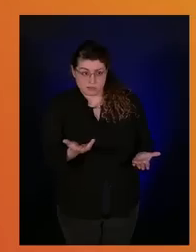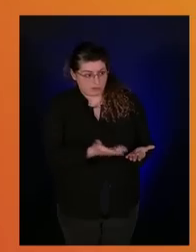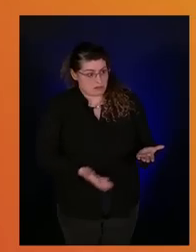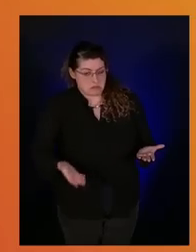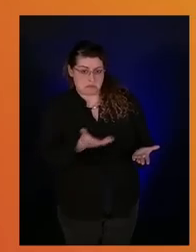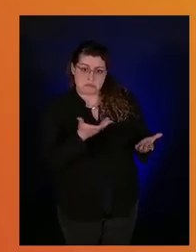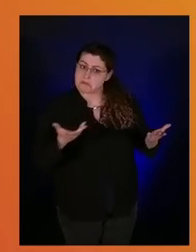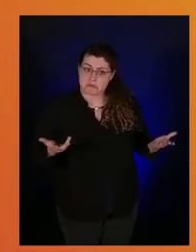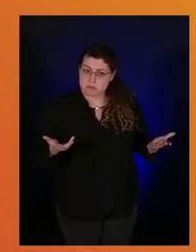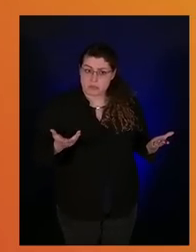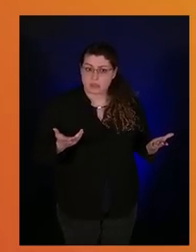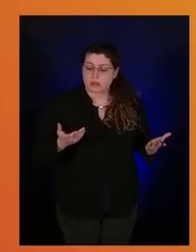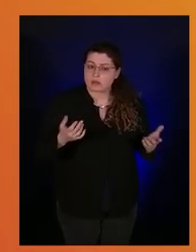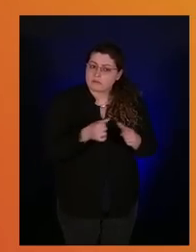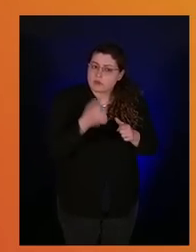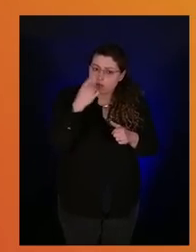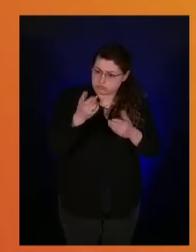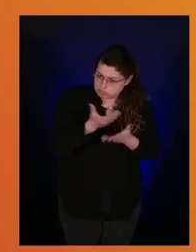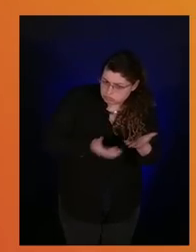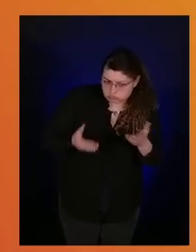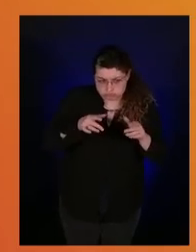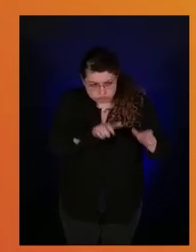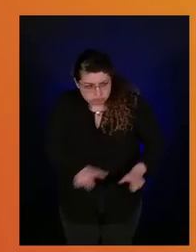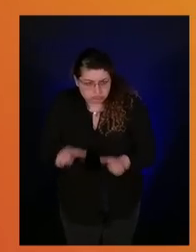comment on fait, on se donne les moyens pour faire des états des lieux